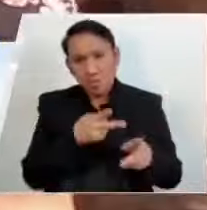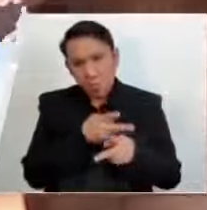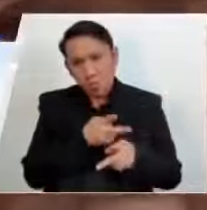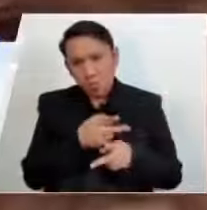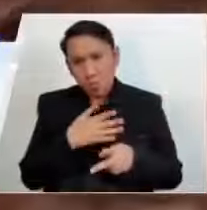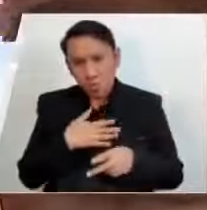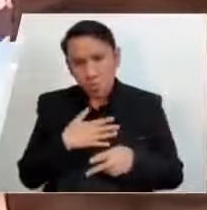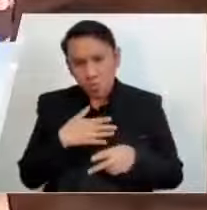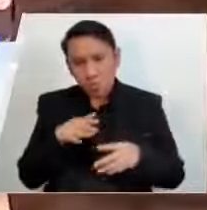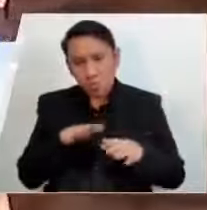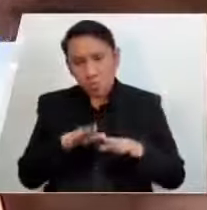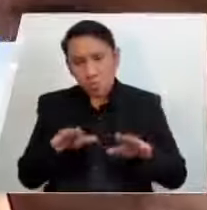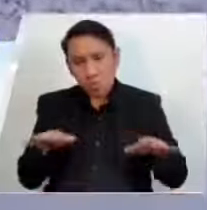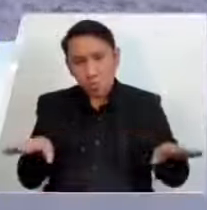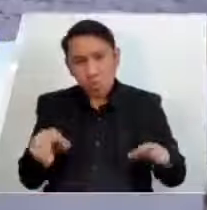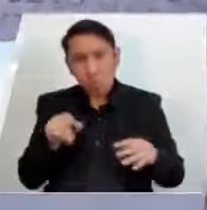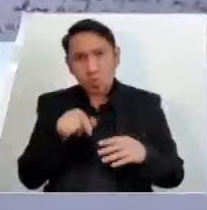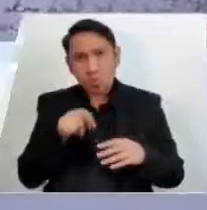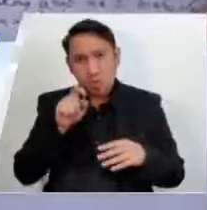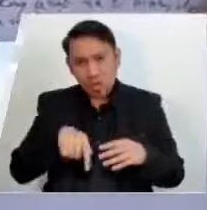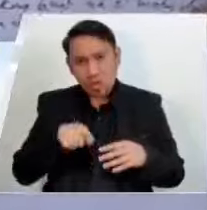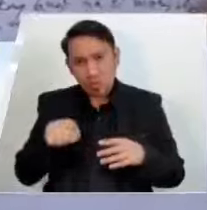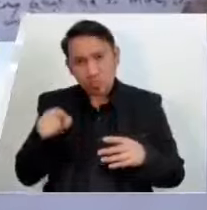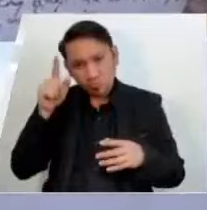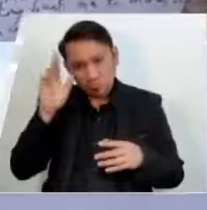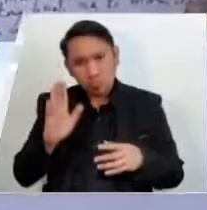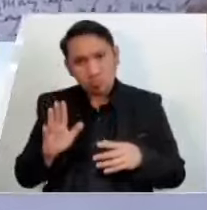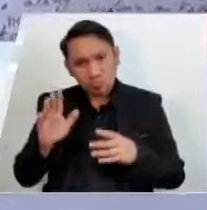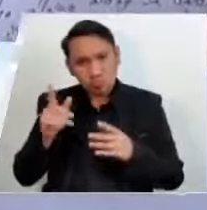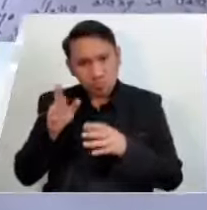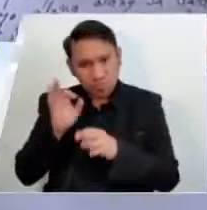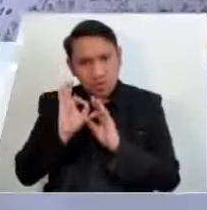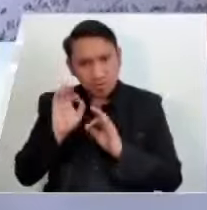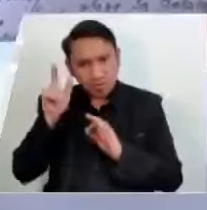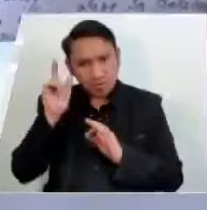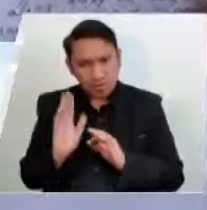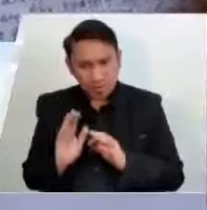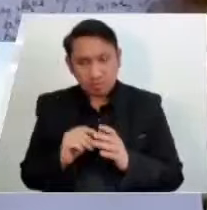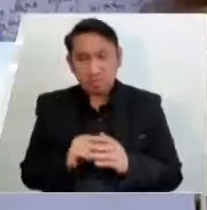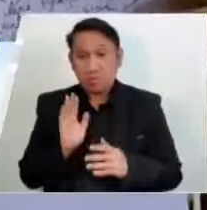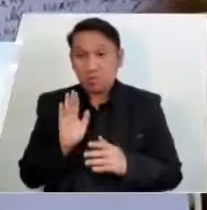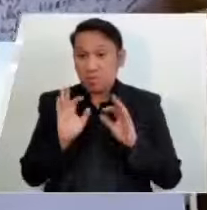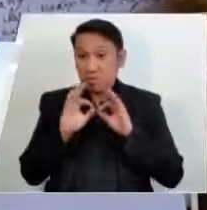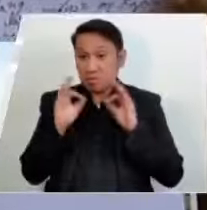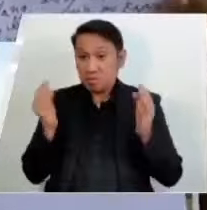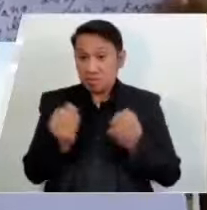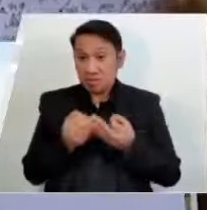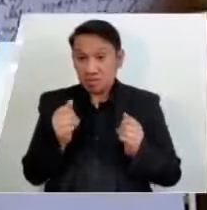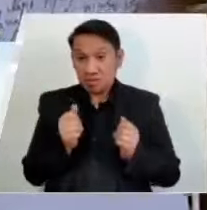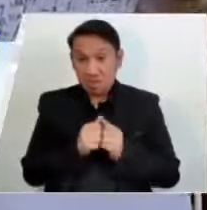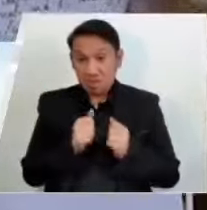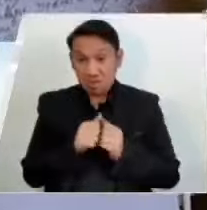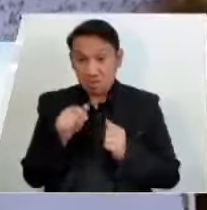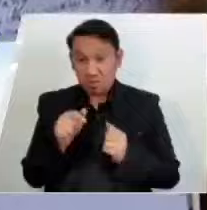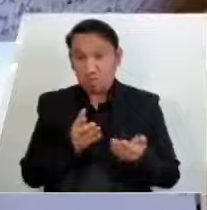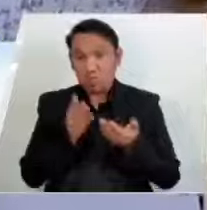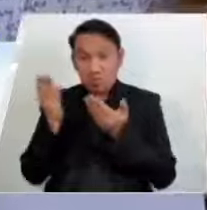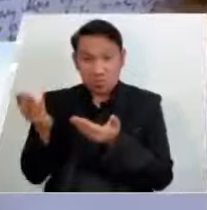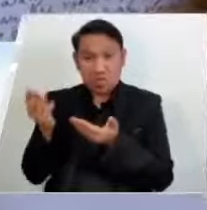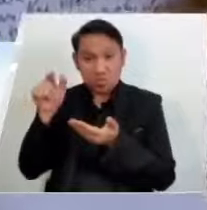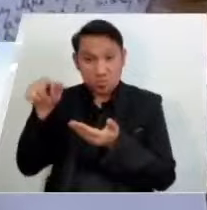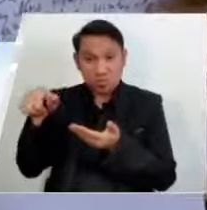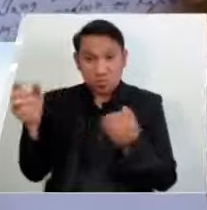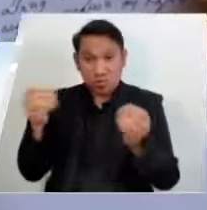yun, matakot kayo sa Diyos. Sasama dapat ang pamilya sa Malacanang para iabot ang kanilang sudat kina Pangulong Marcos